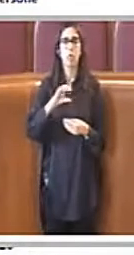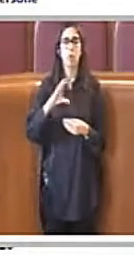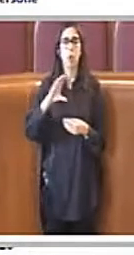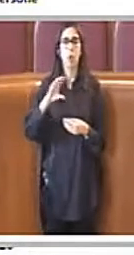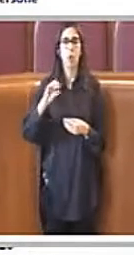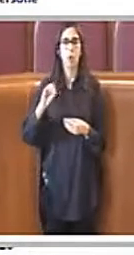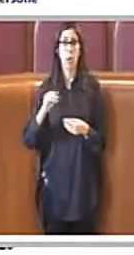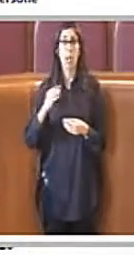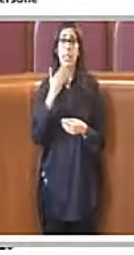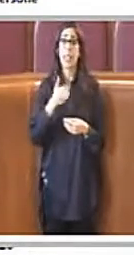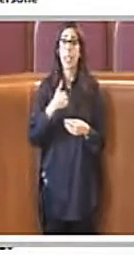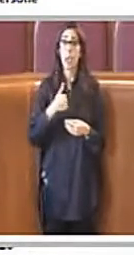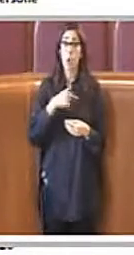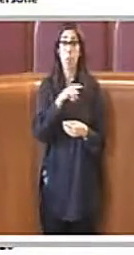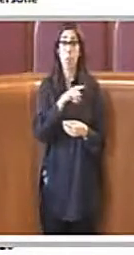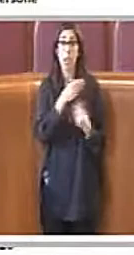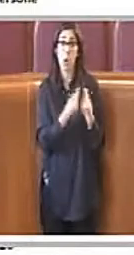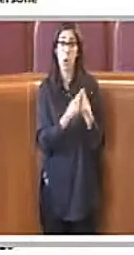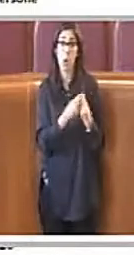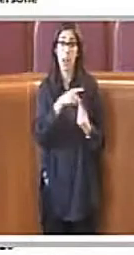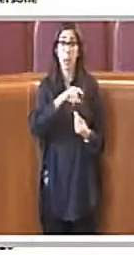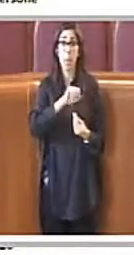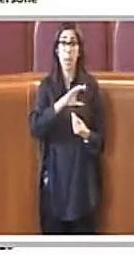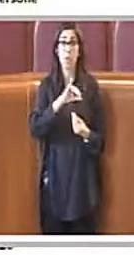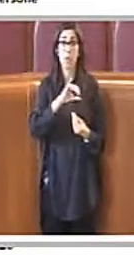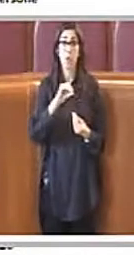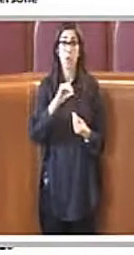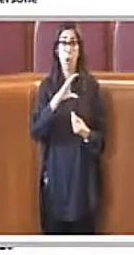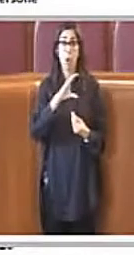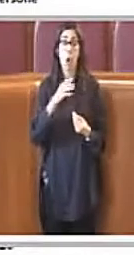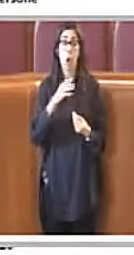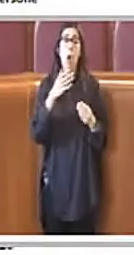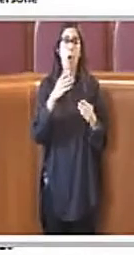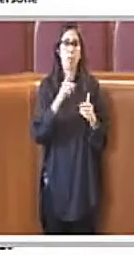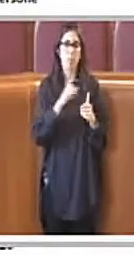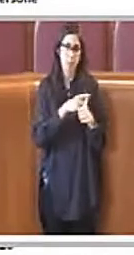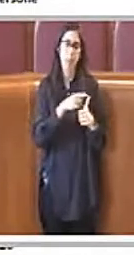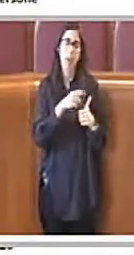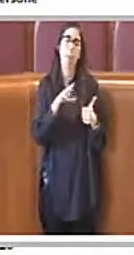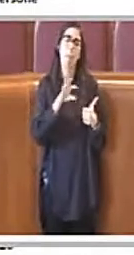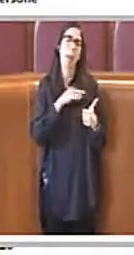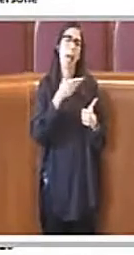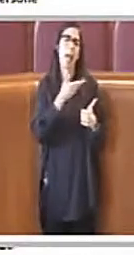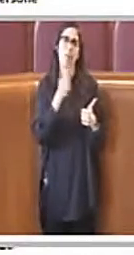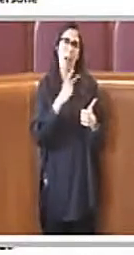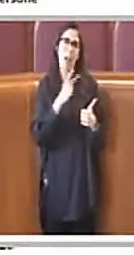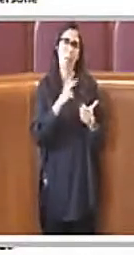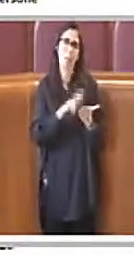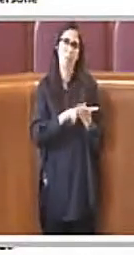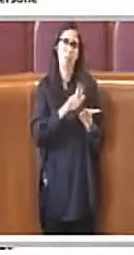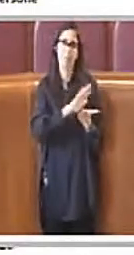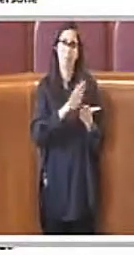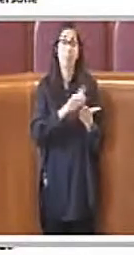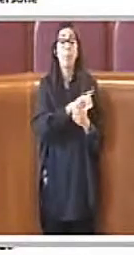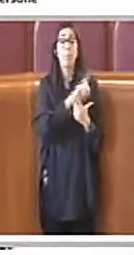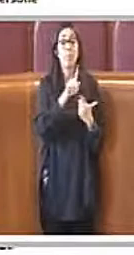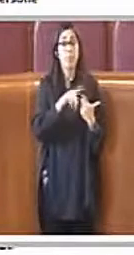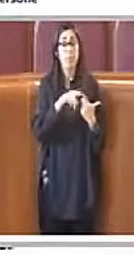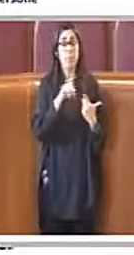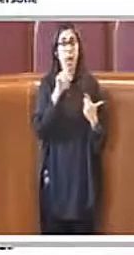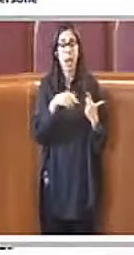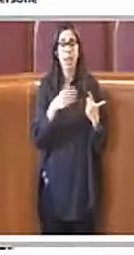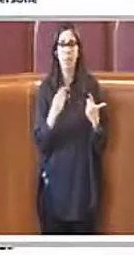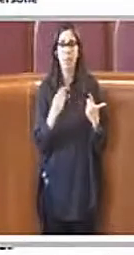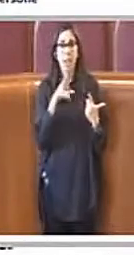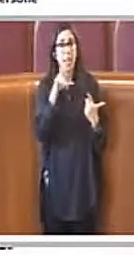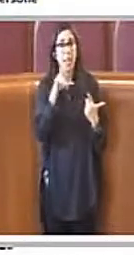me, diciamo, non solo merita la sua approvazione, ma anche il riconoscimento del fatto che comunque una proposta di questo